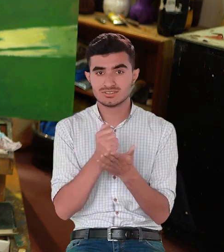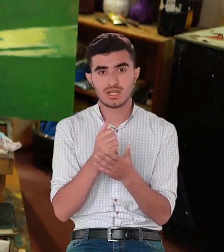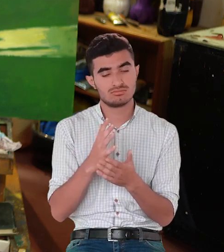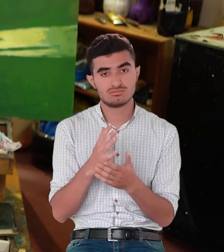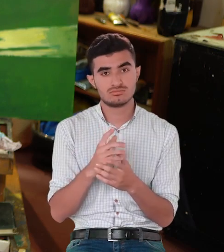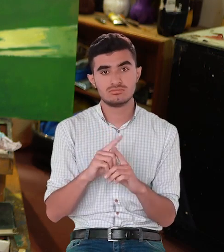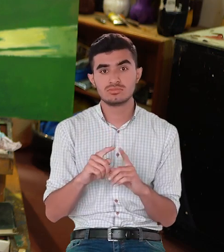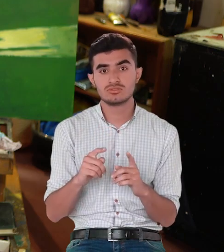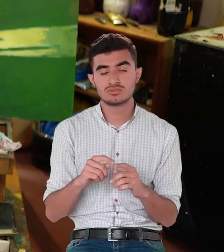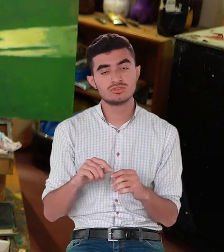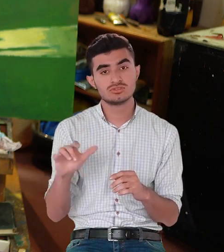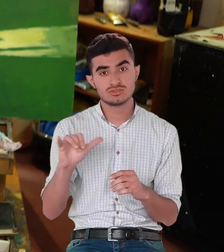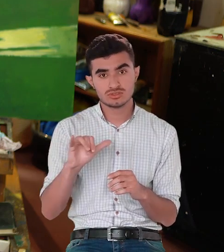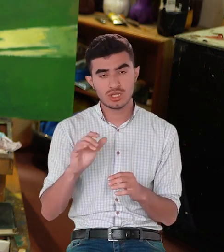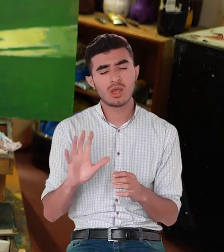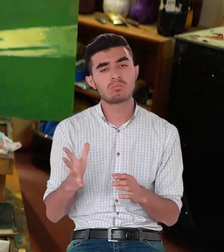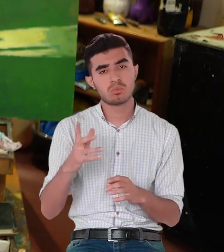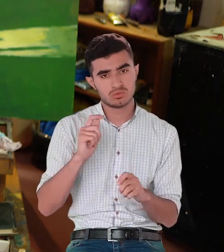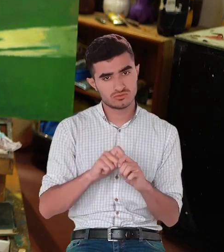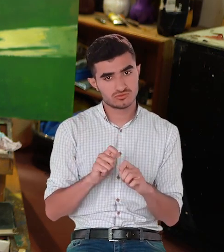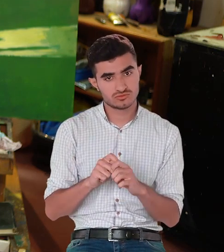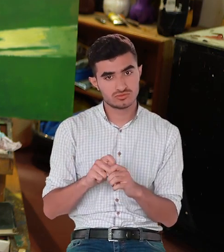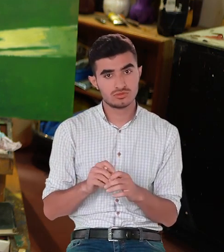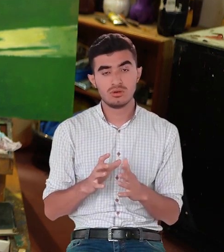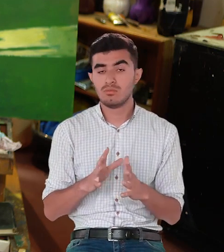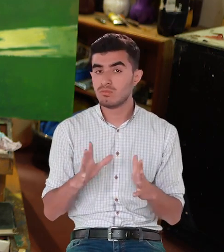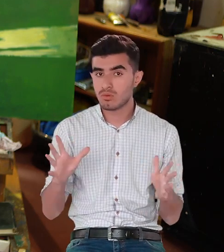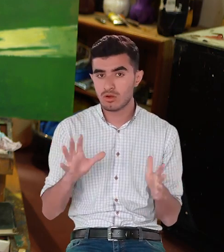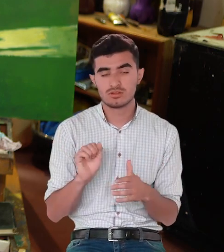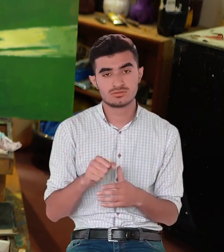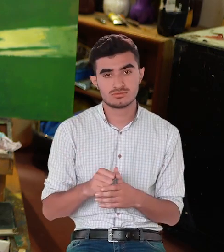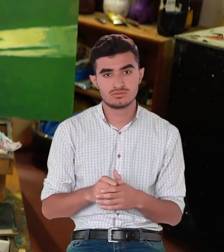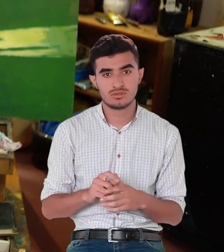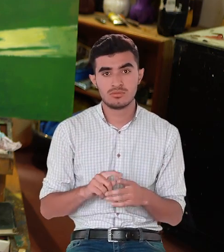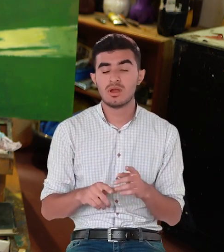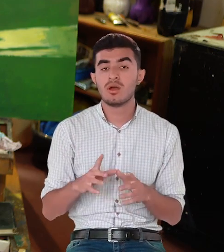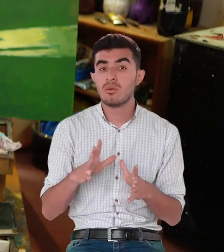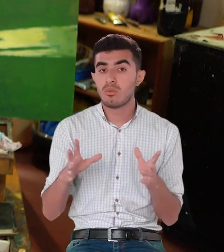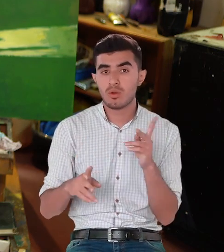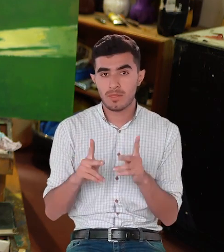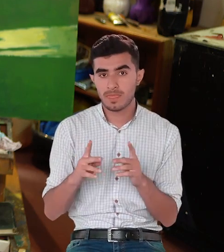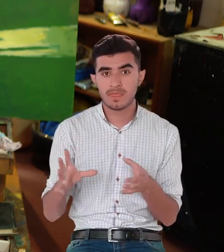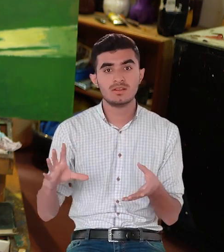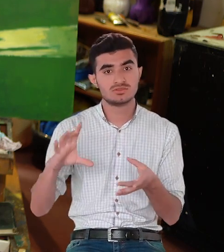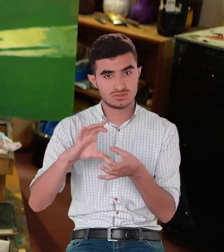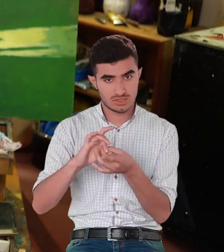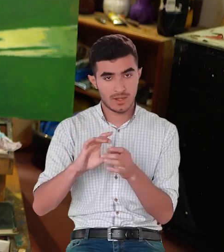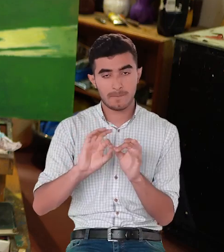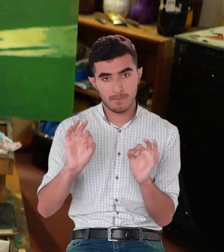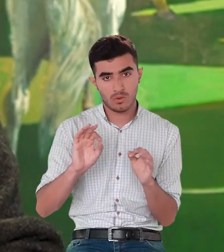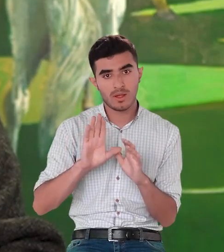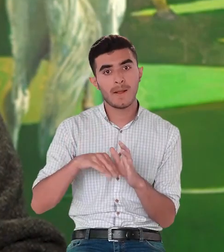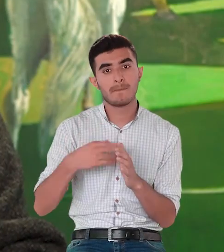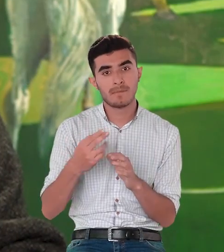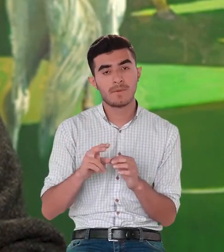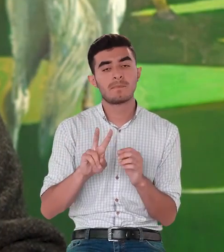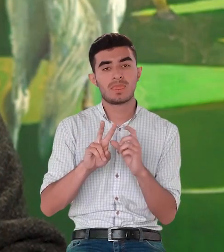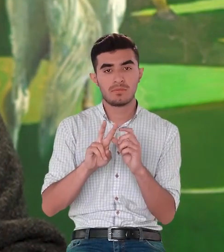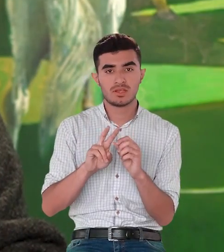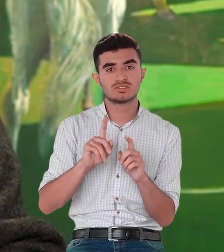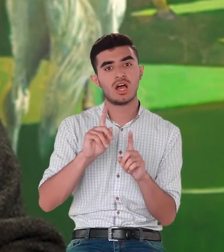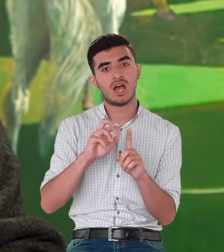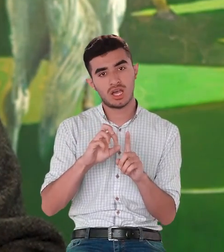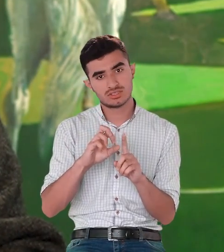بہت سارے لوگوں کے اکٹھے ہو کے کہ وہ 20 یا 18 جو ہے وہ اسٹیمپ سے شروع ہوئے تھے. یہ جو